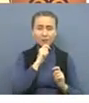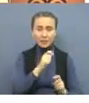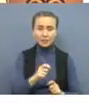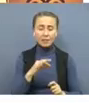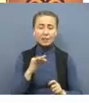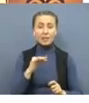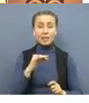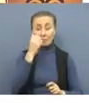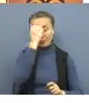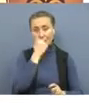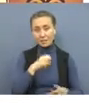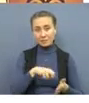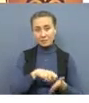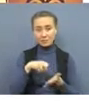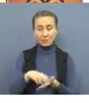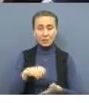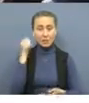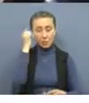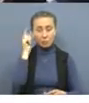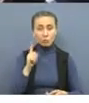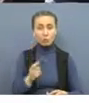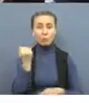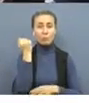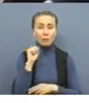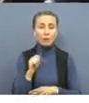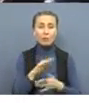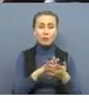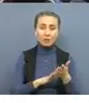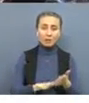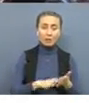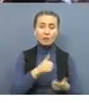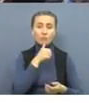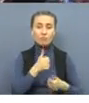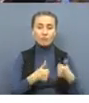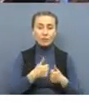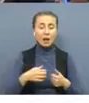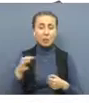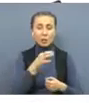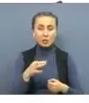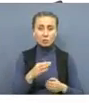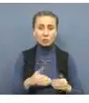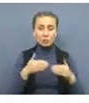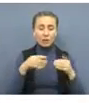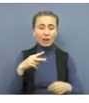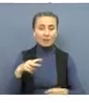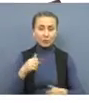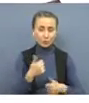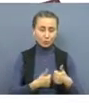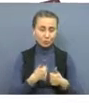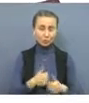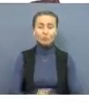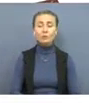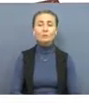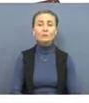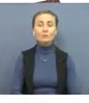и благодарственными письмами. Напомним, что победители продолжат борьбу на областном этапе литературного конкурса. Жамал